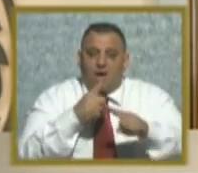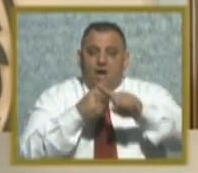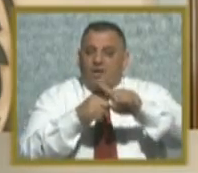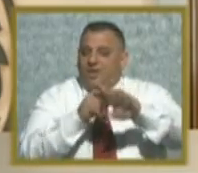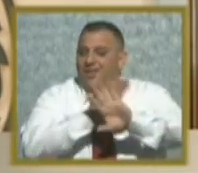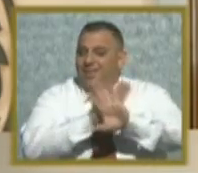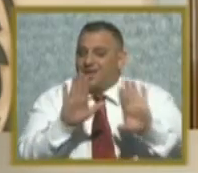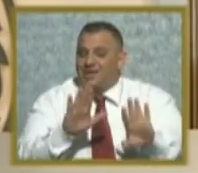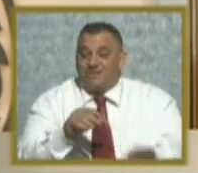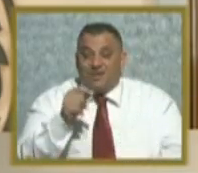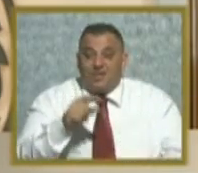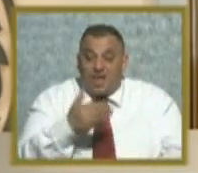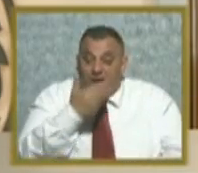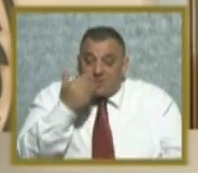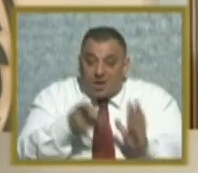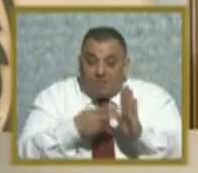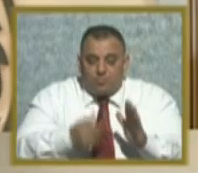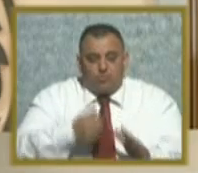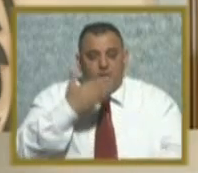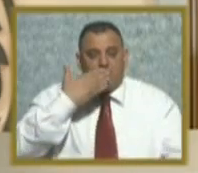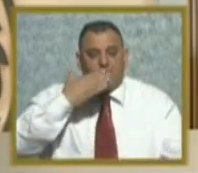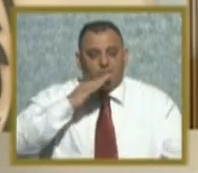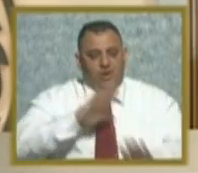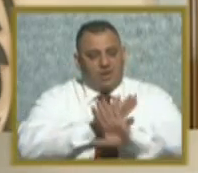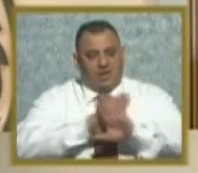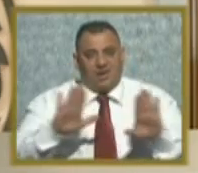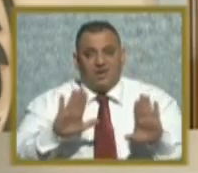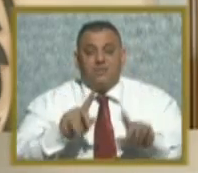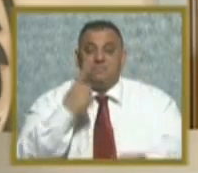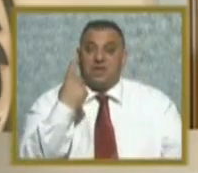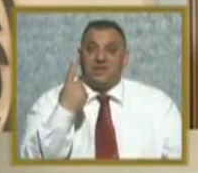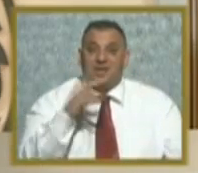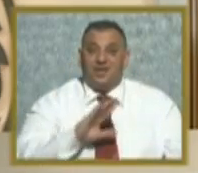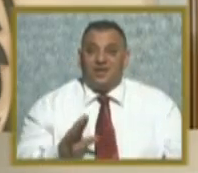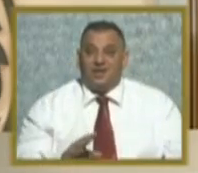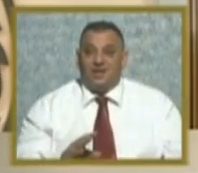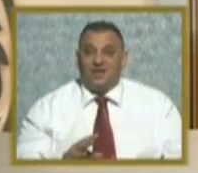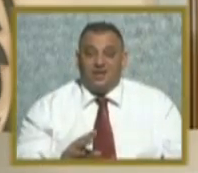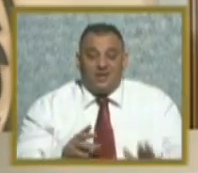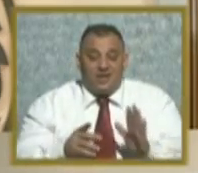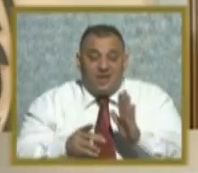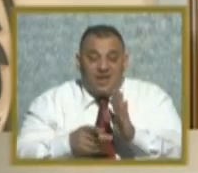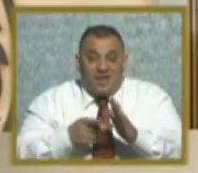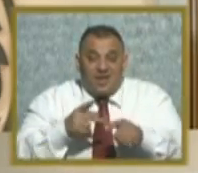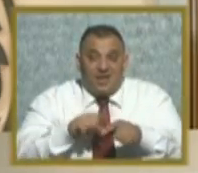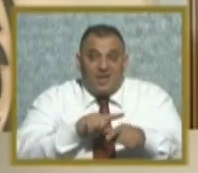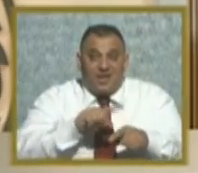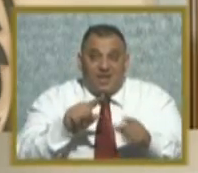أخطأ، أخطأ خطأ عظيم، أنت قضيت ما عليك إلا القضاء، ذاك الإنسان الذي